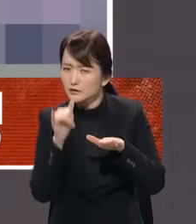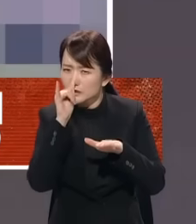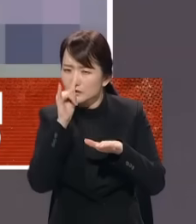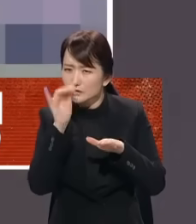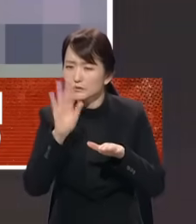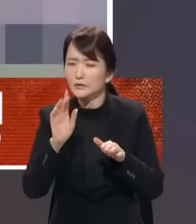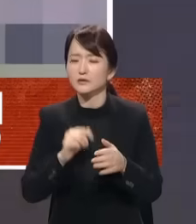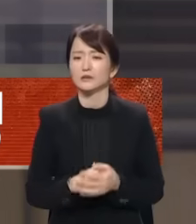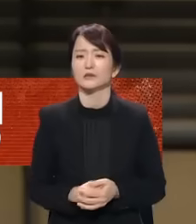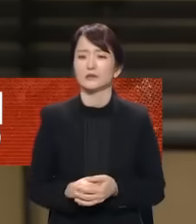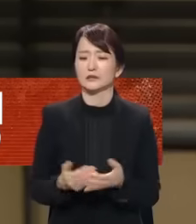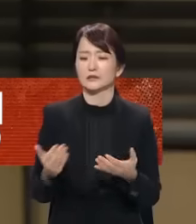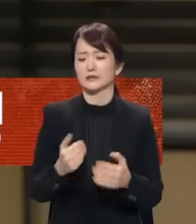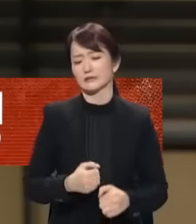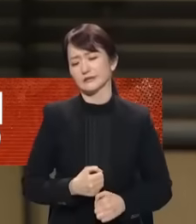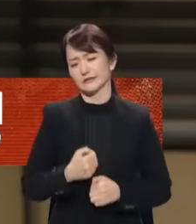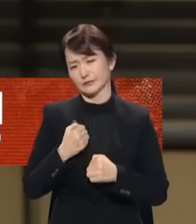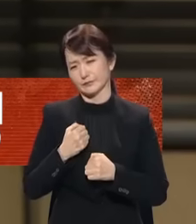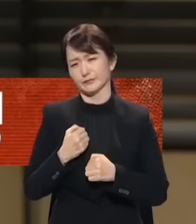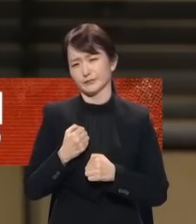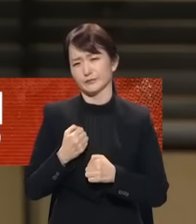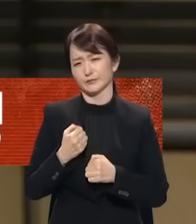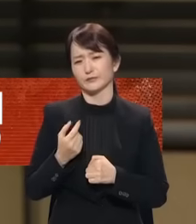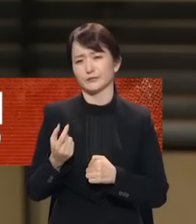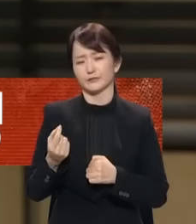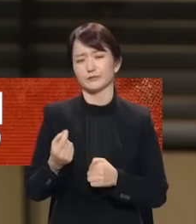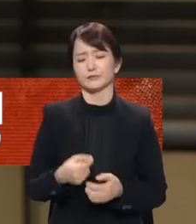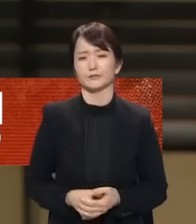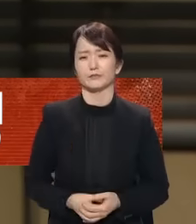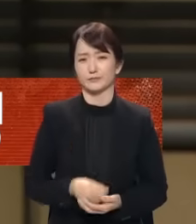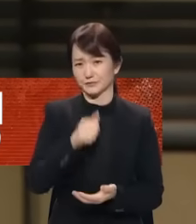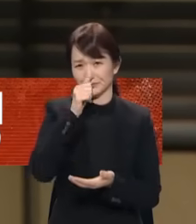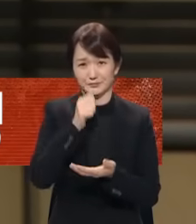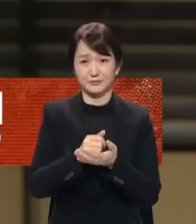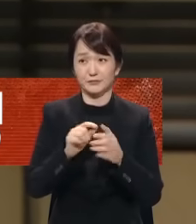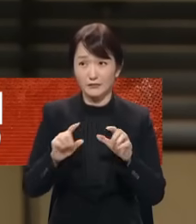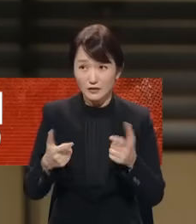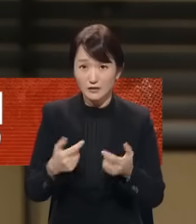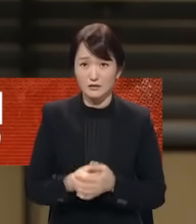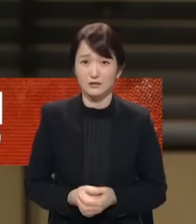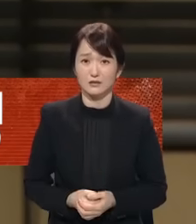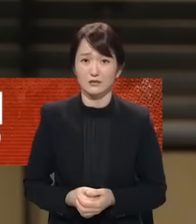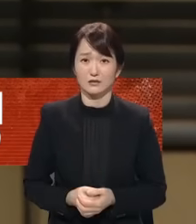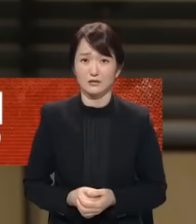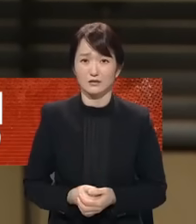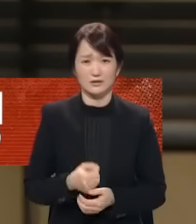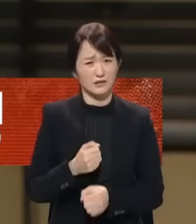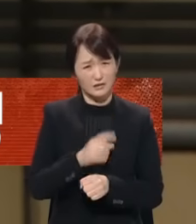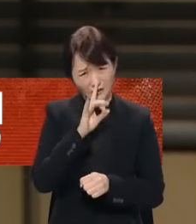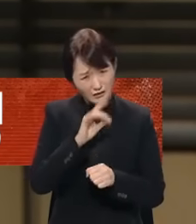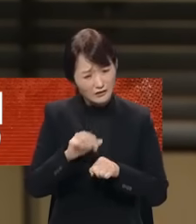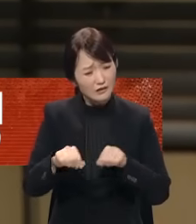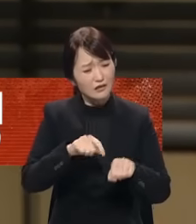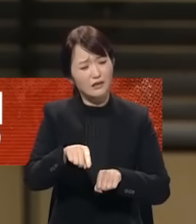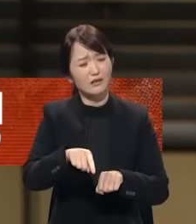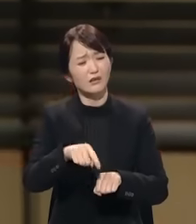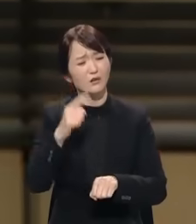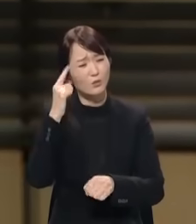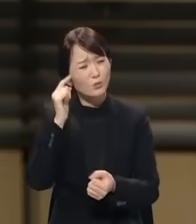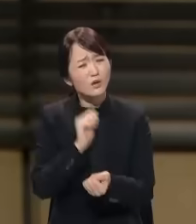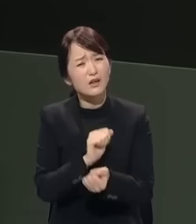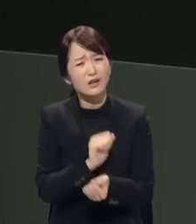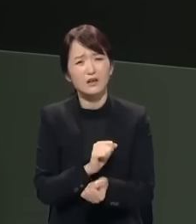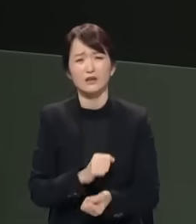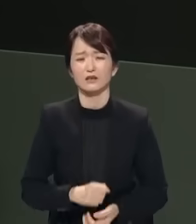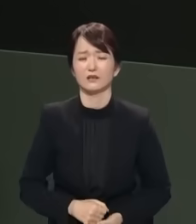근무 태만 같은 정도고 범죄는 되지 않지만 어쨌든 간에 해서는 안 되는 행동이라고 저는 생각이 듭니다. 예. 근무